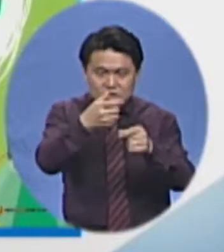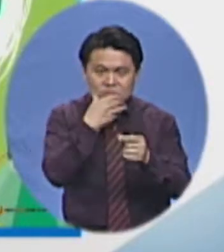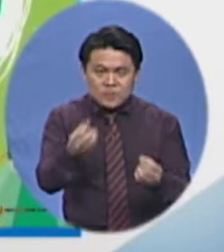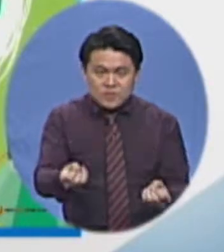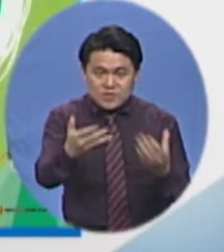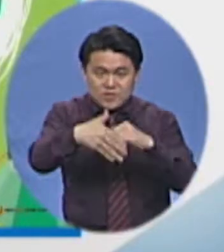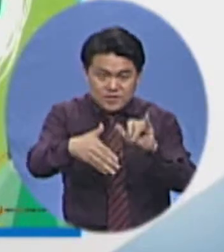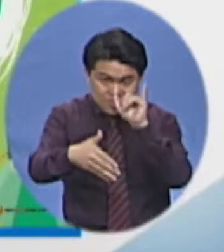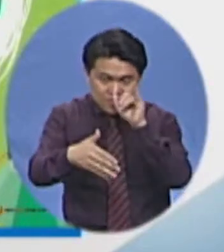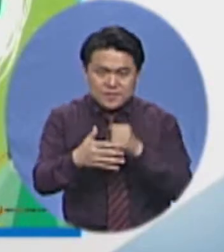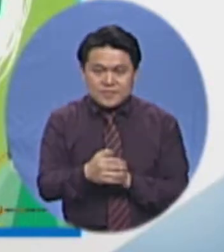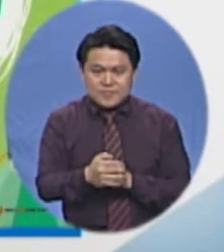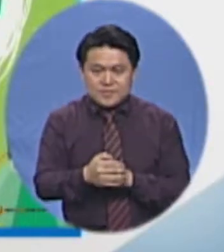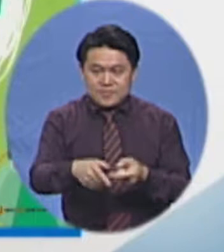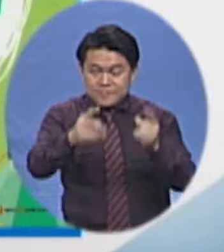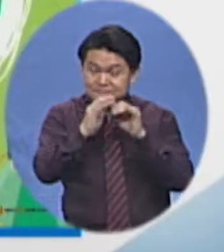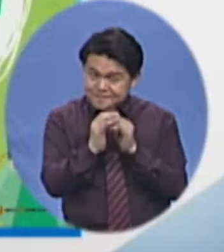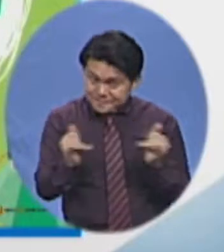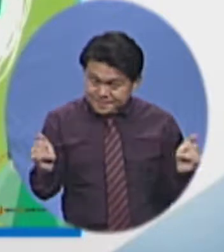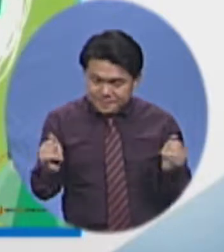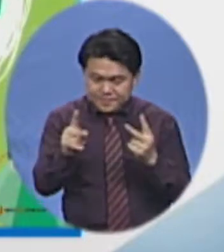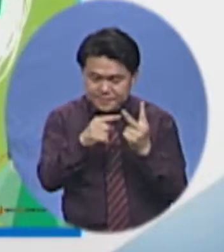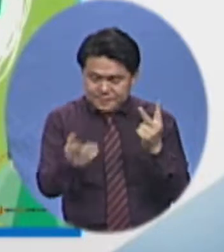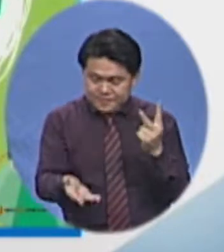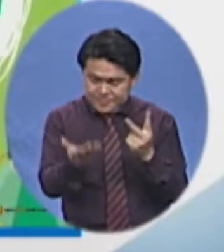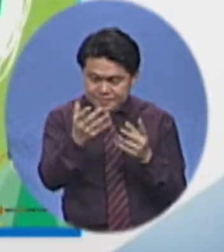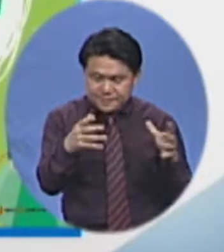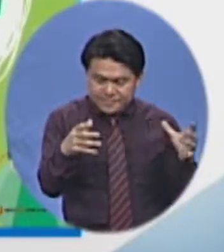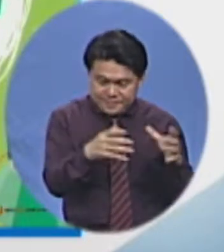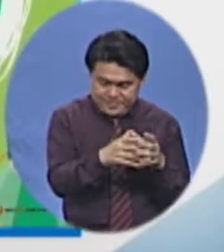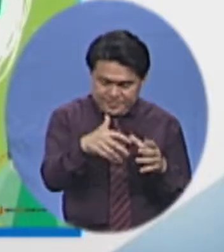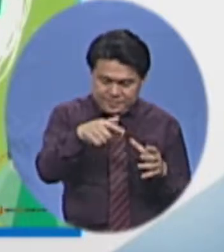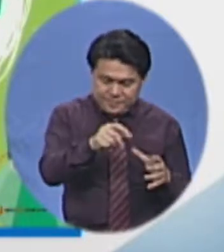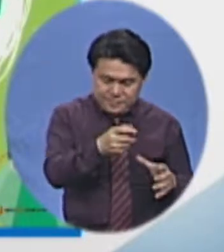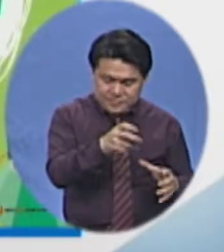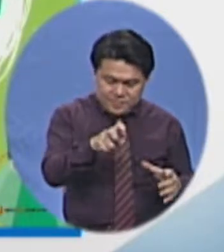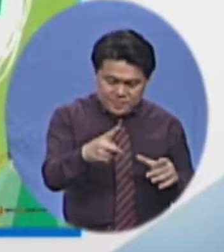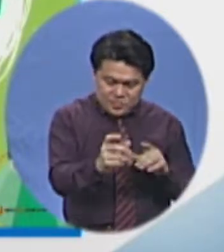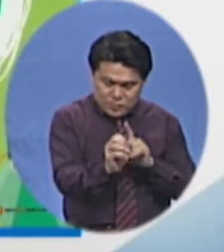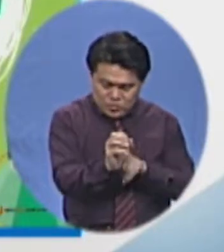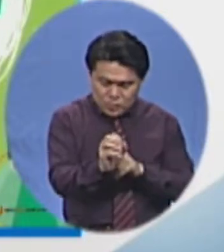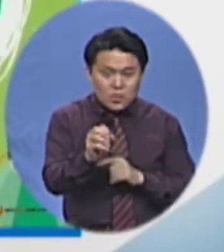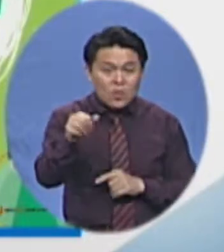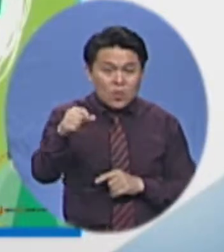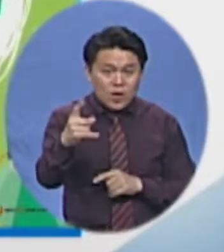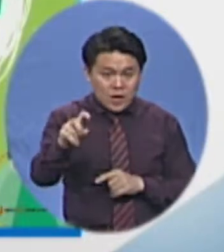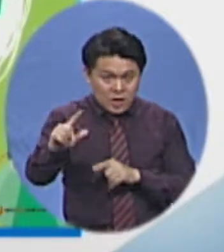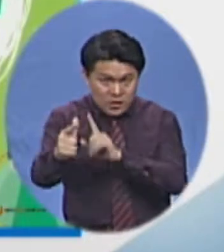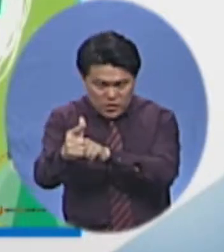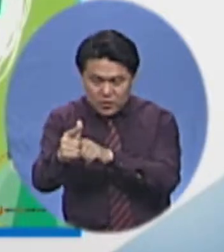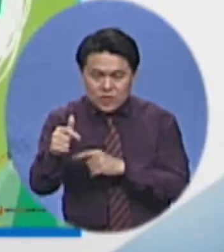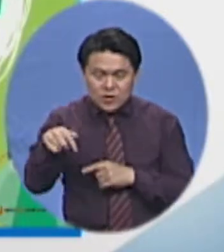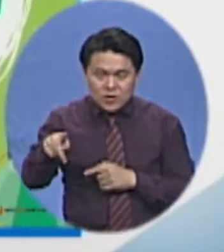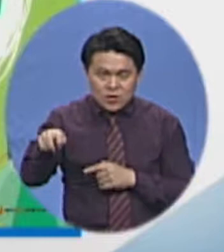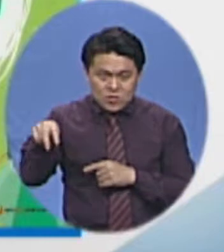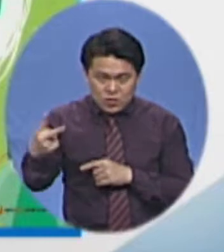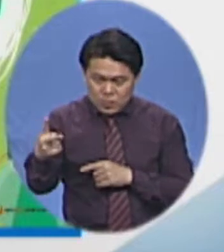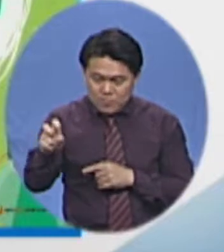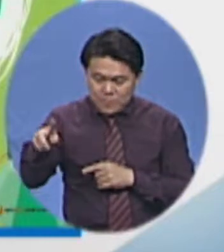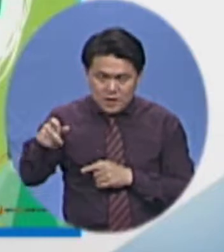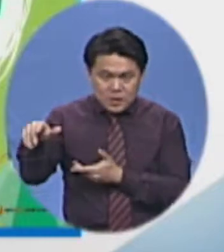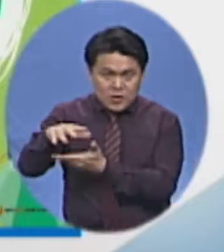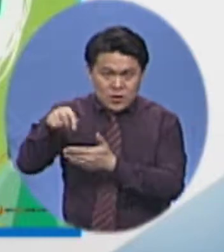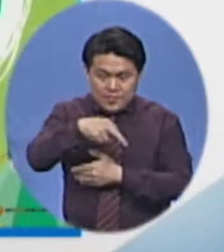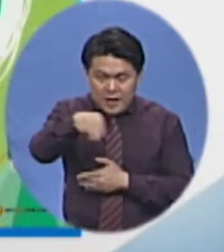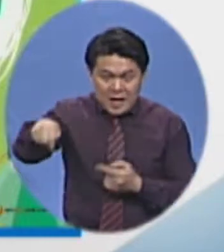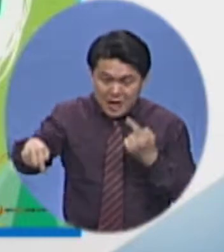예정입니다. 참여자들이 2인 이상 팀을 이뤄 중림동과 회현동, 서계동과 만리광장을 걸어보고 스탬프 투어